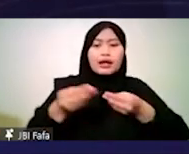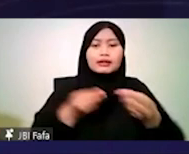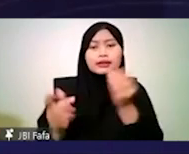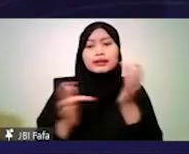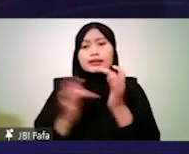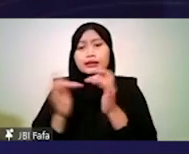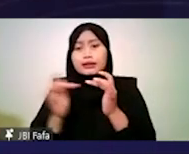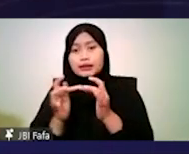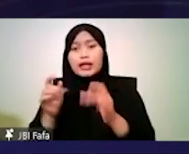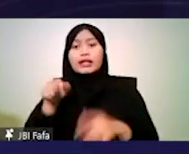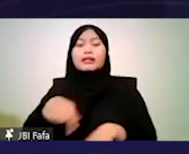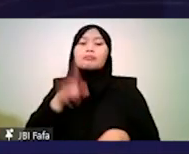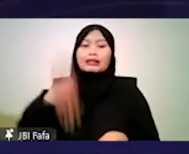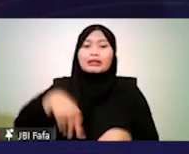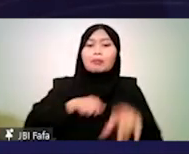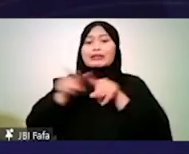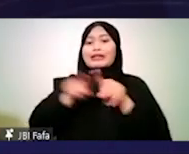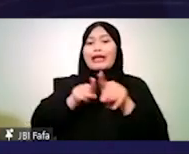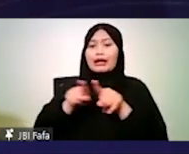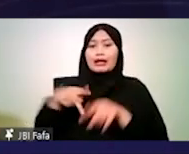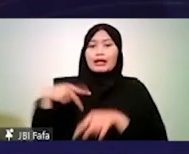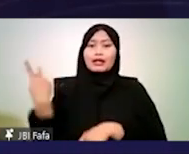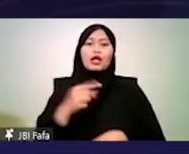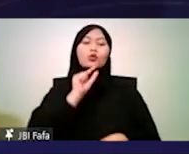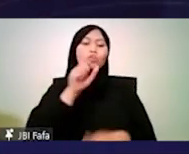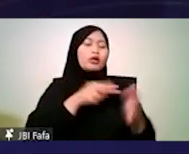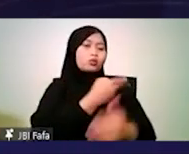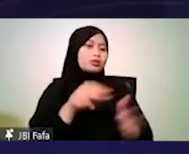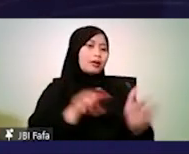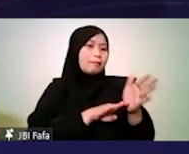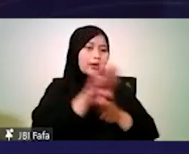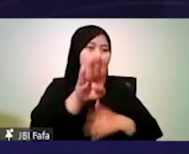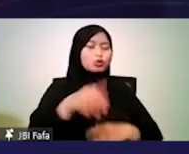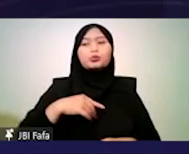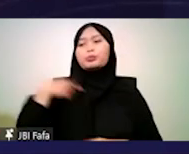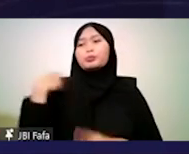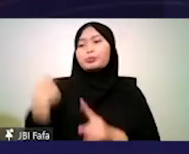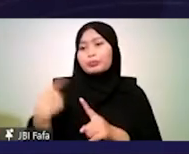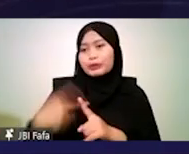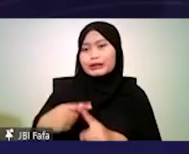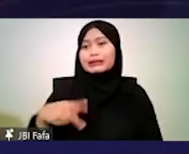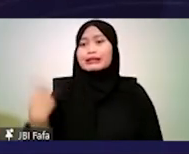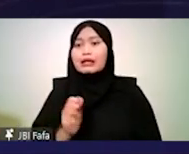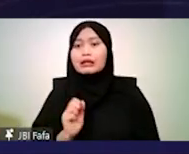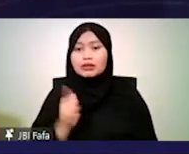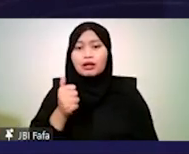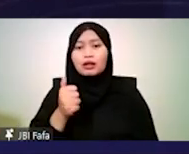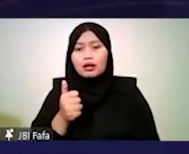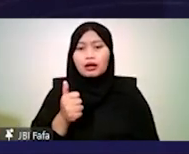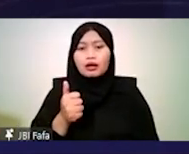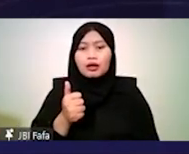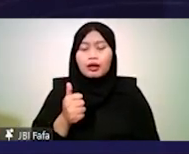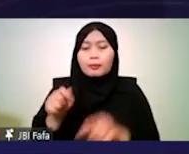daya saing kita untuk Indonesia maju dan juga bisa kita bisa